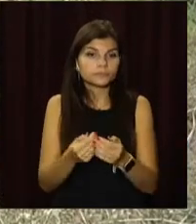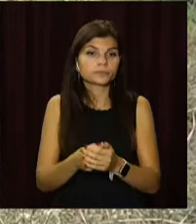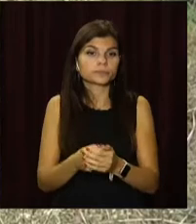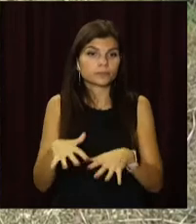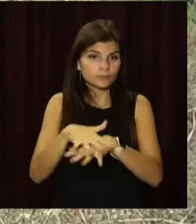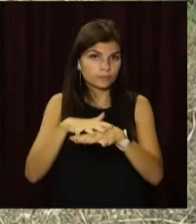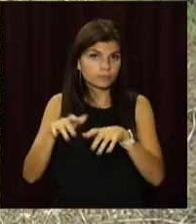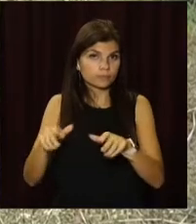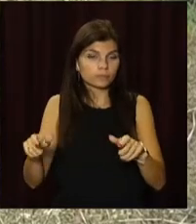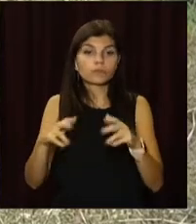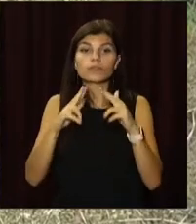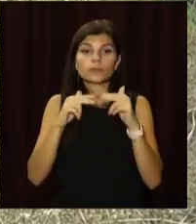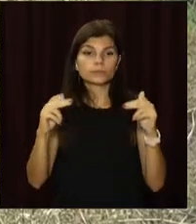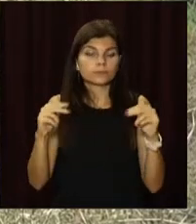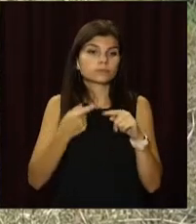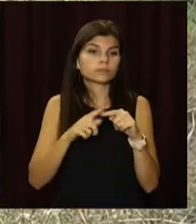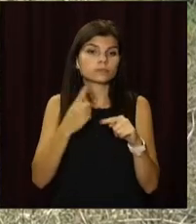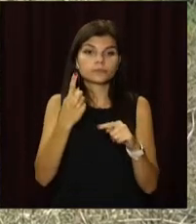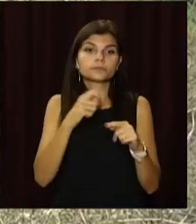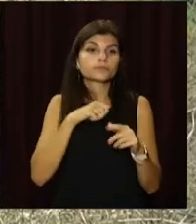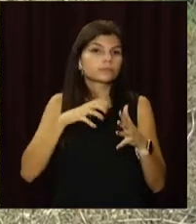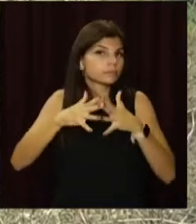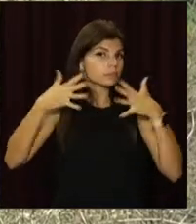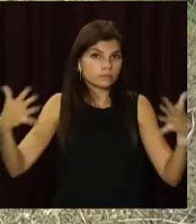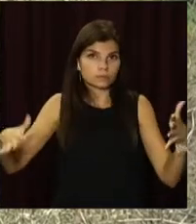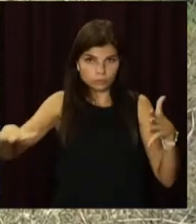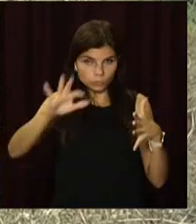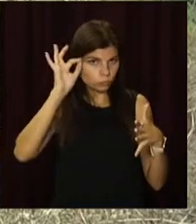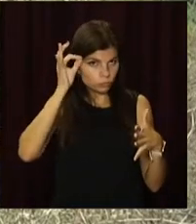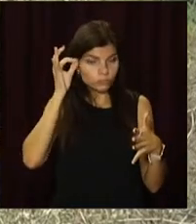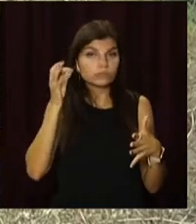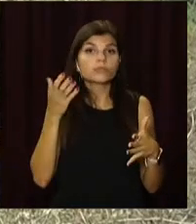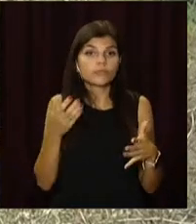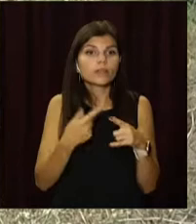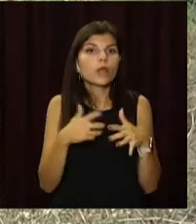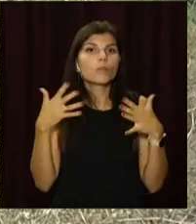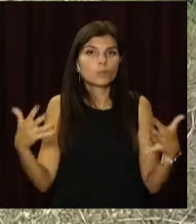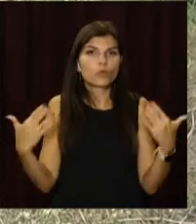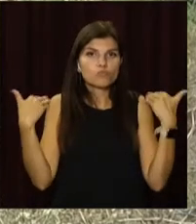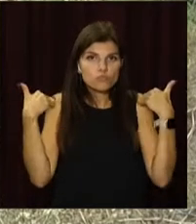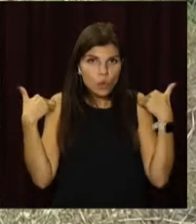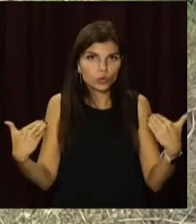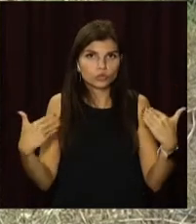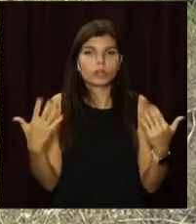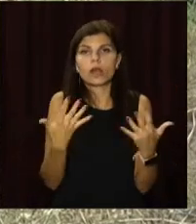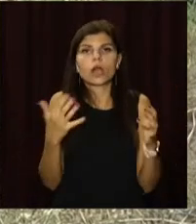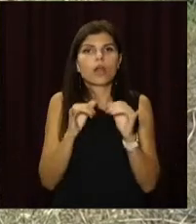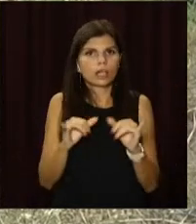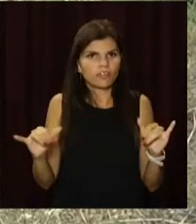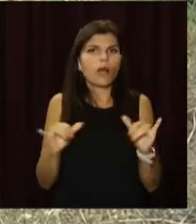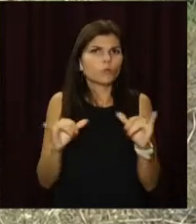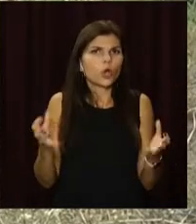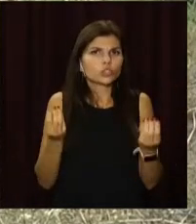населенню. Місто Дніпро – це один з найбільших обласних центрів нашої країни. Це велике потужне місто, яке стрімко розвивається.